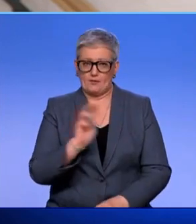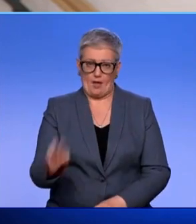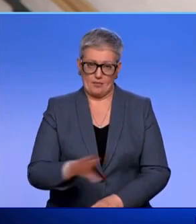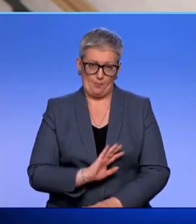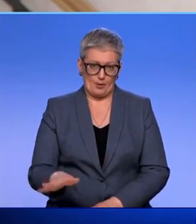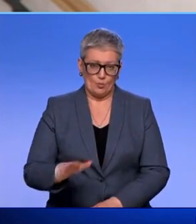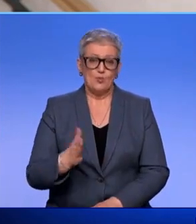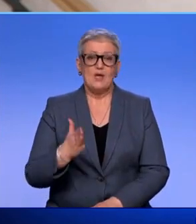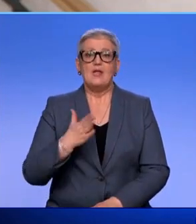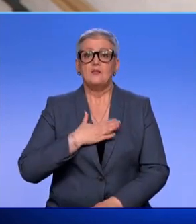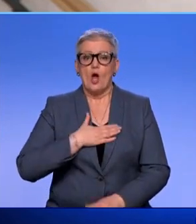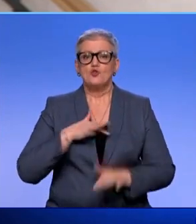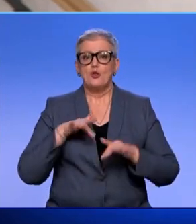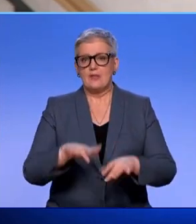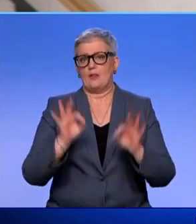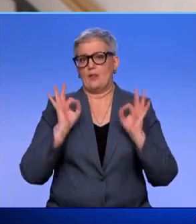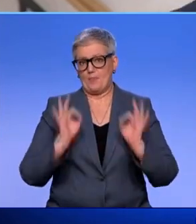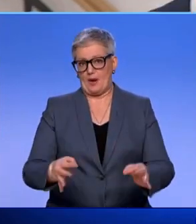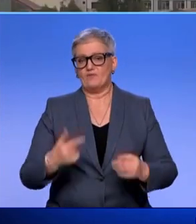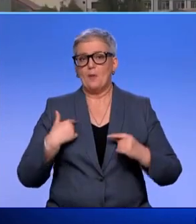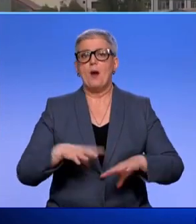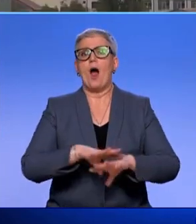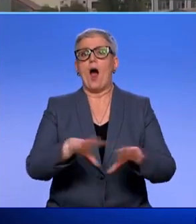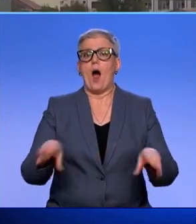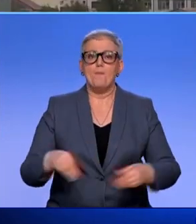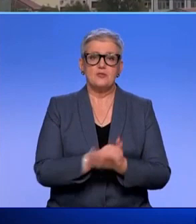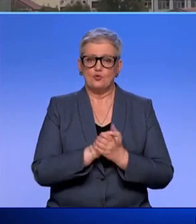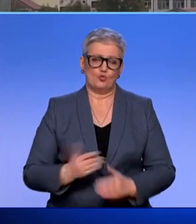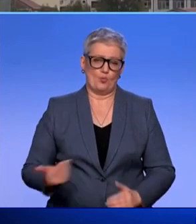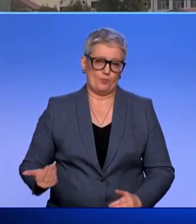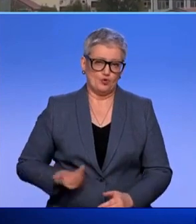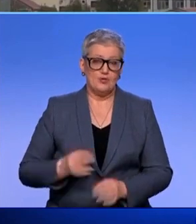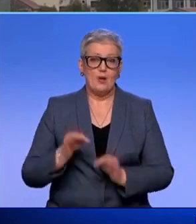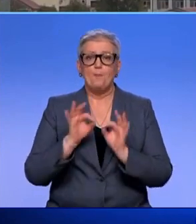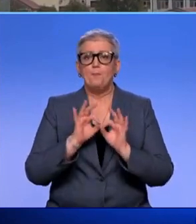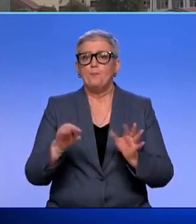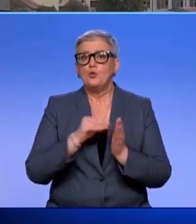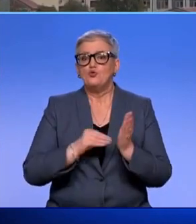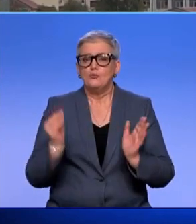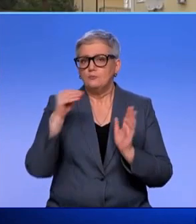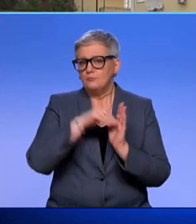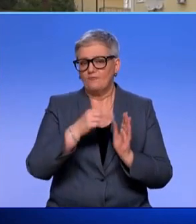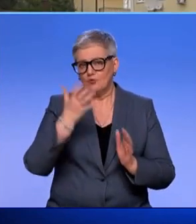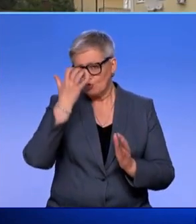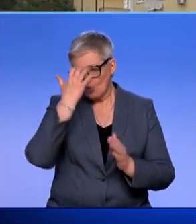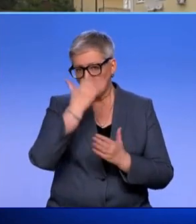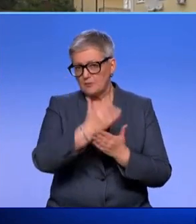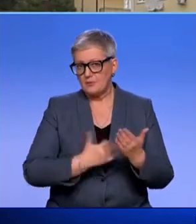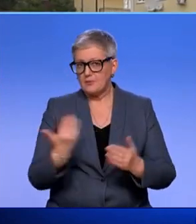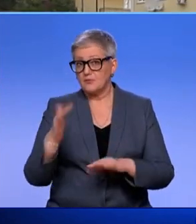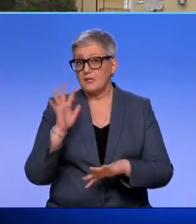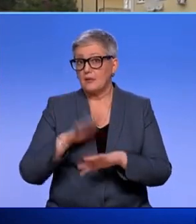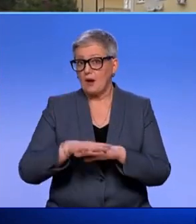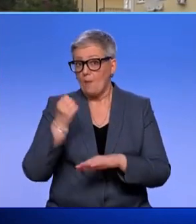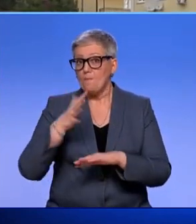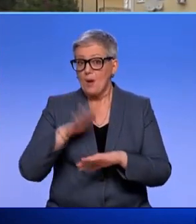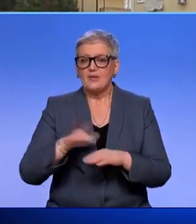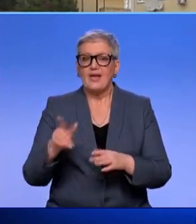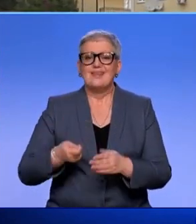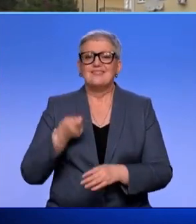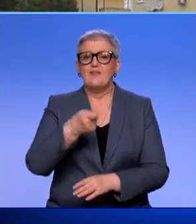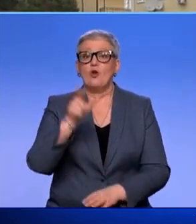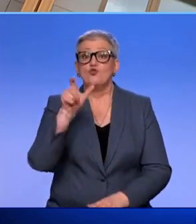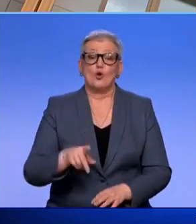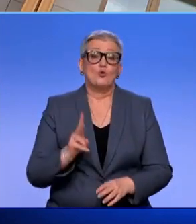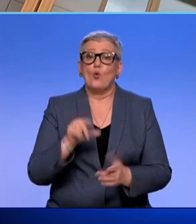что наше дело правое, и мы объединились, чтобы жить. Причиной попадания в черный список Центробанка стало заявление от человека, который даже